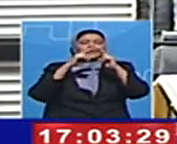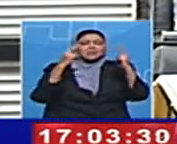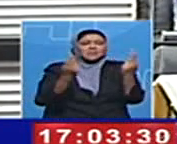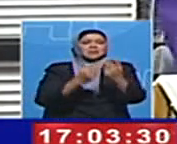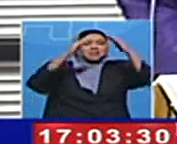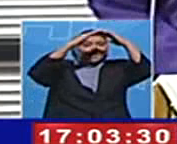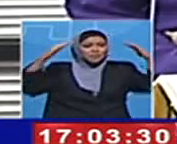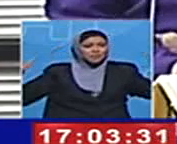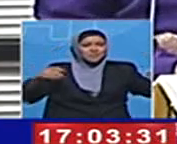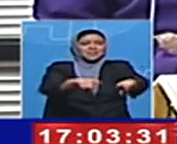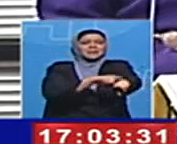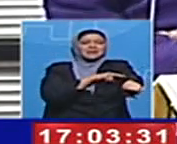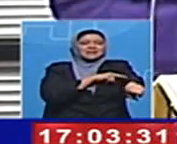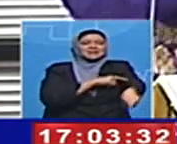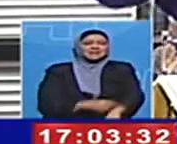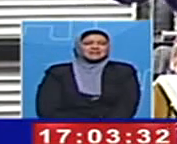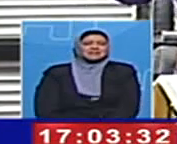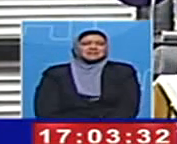rumah panjang